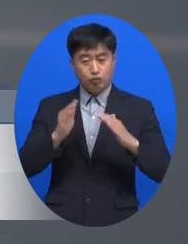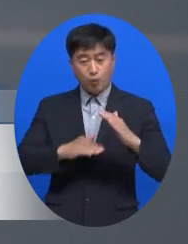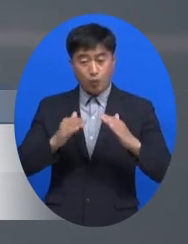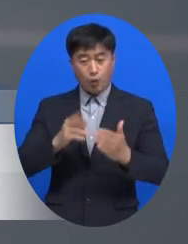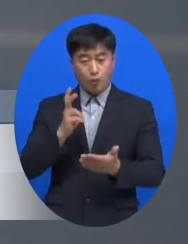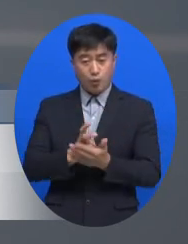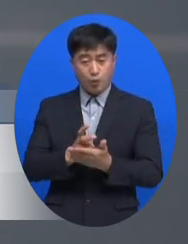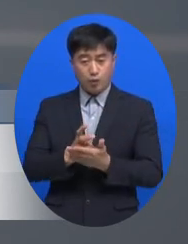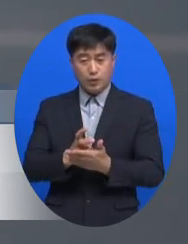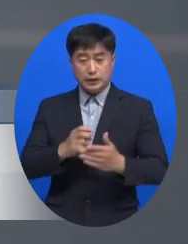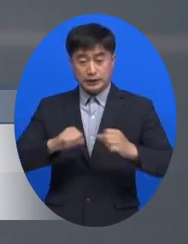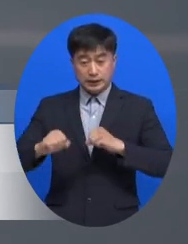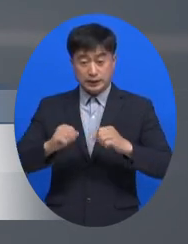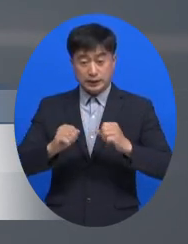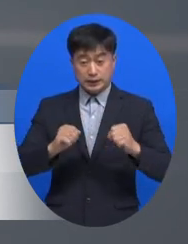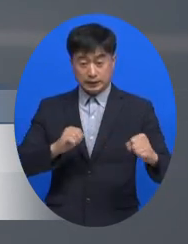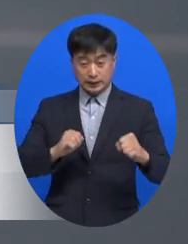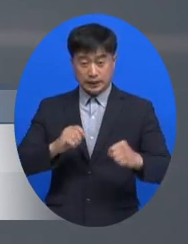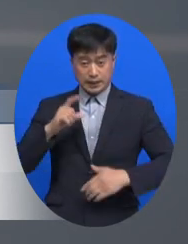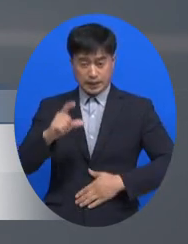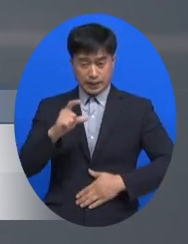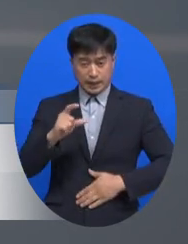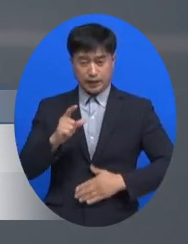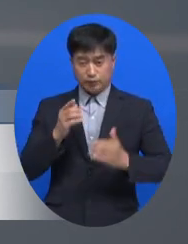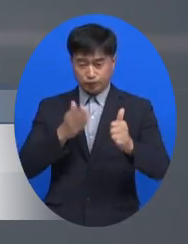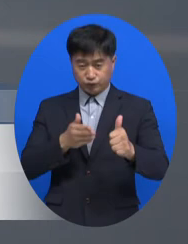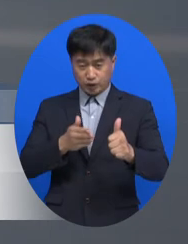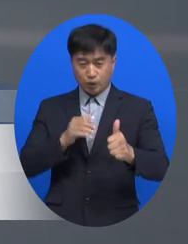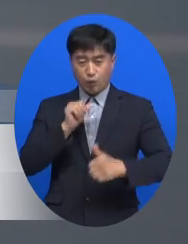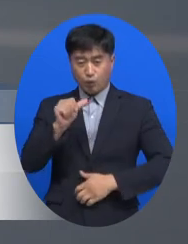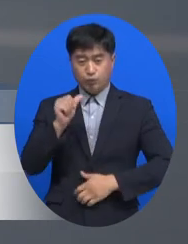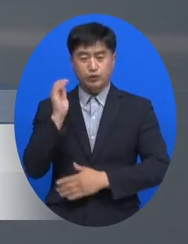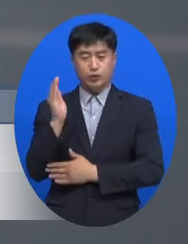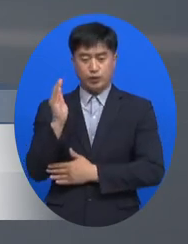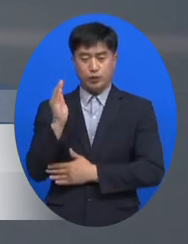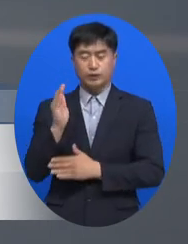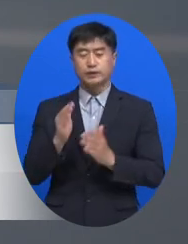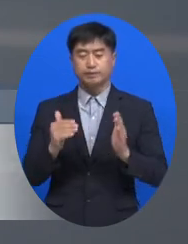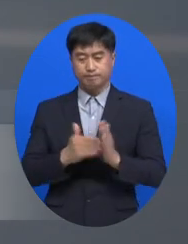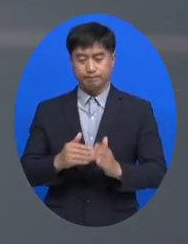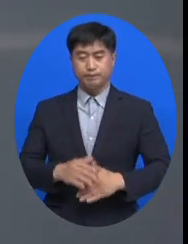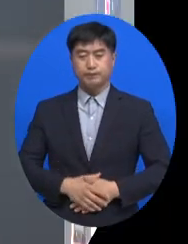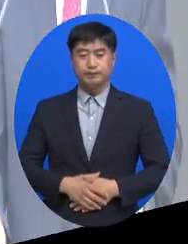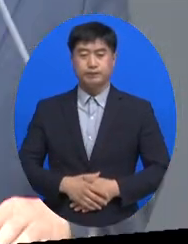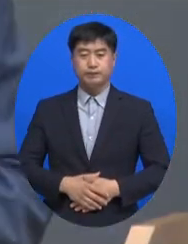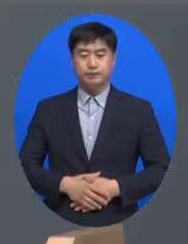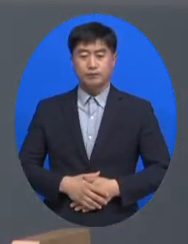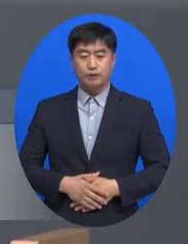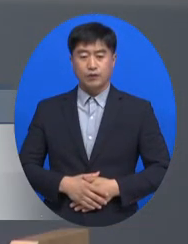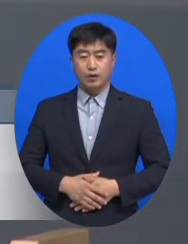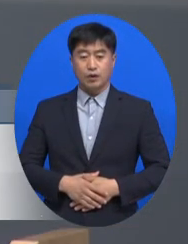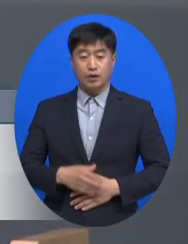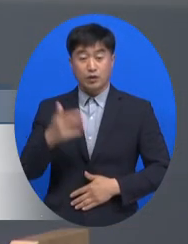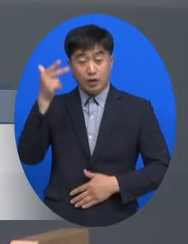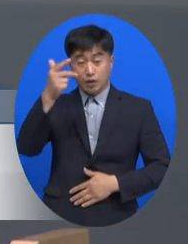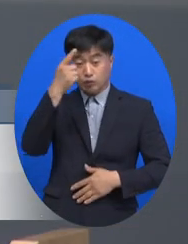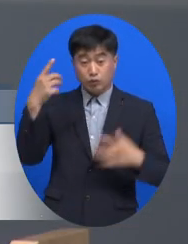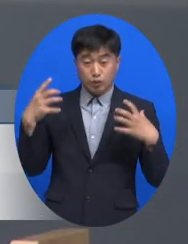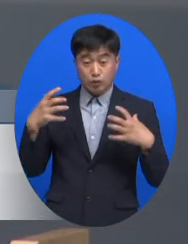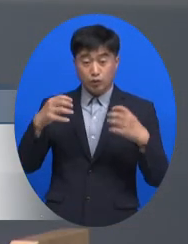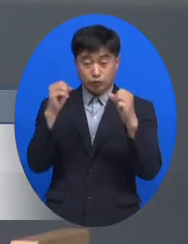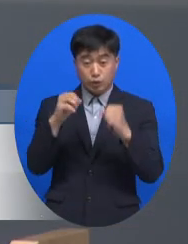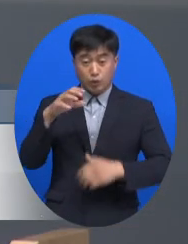준공영제 시행을 강력히 촉구하며 이상 5분 자유 발언을 마치도록 하겠습니다. 구청사가 위치한